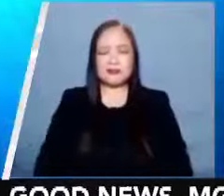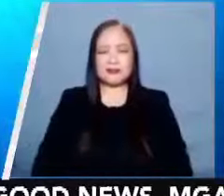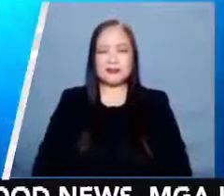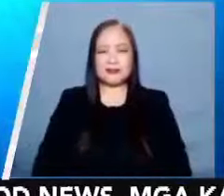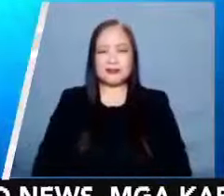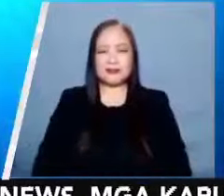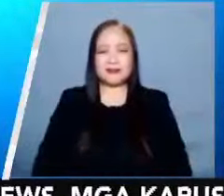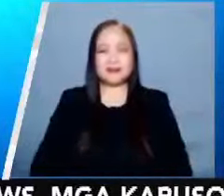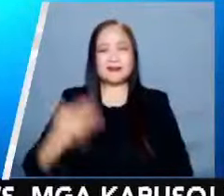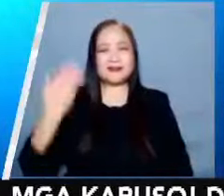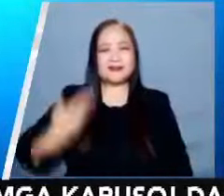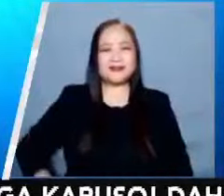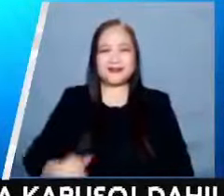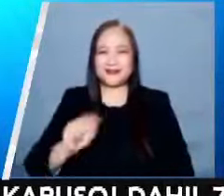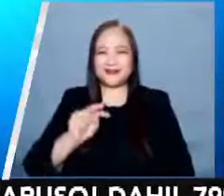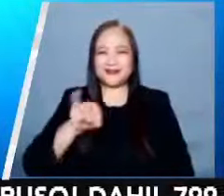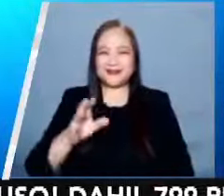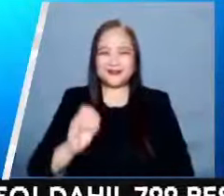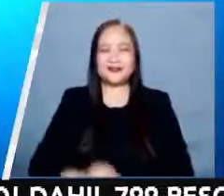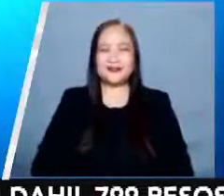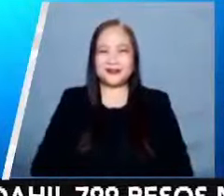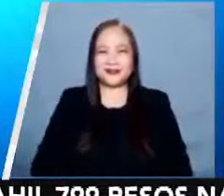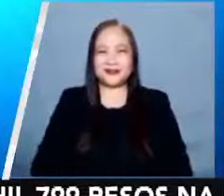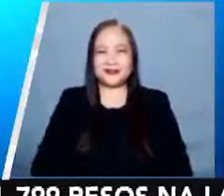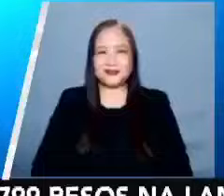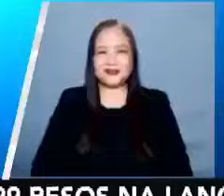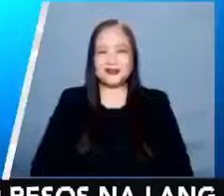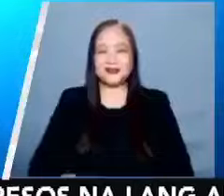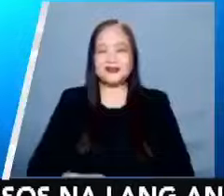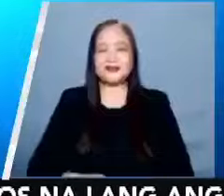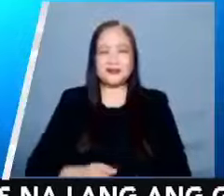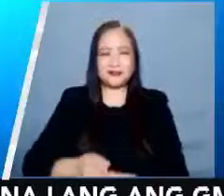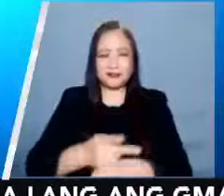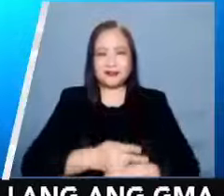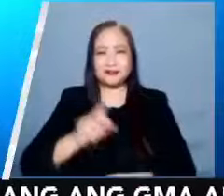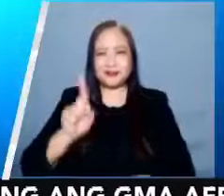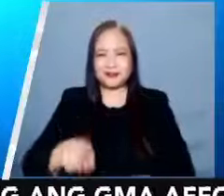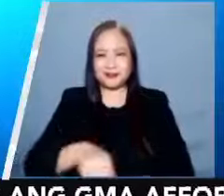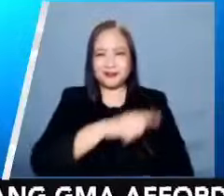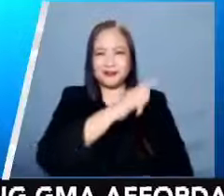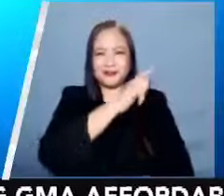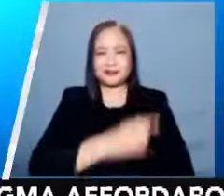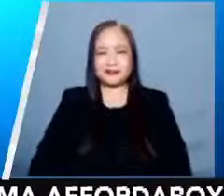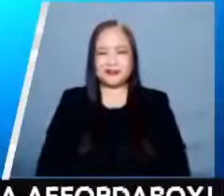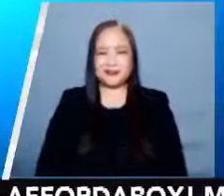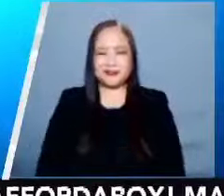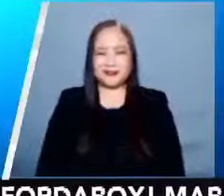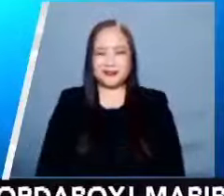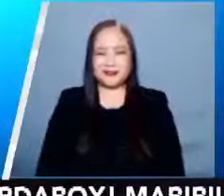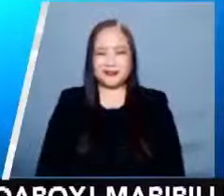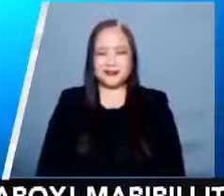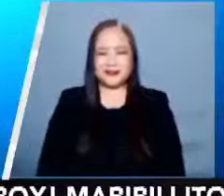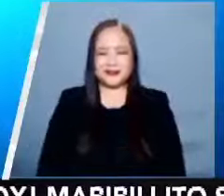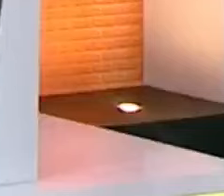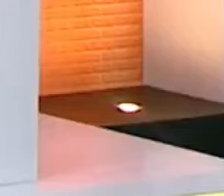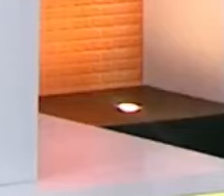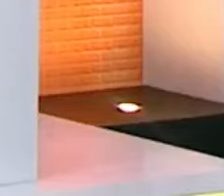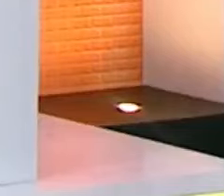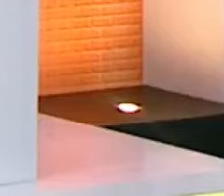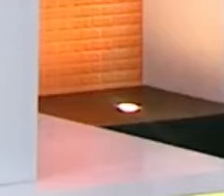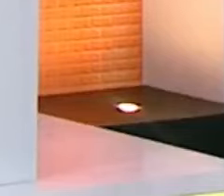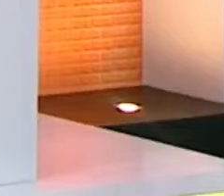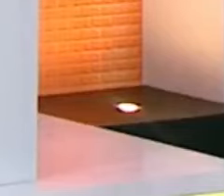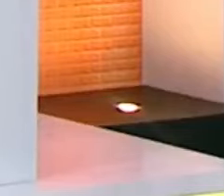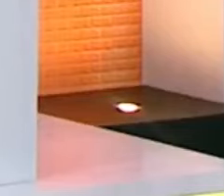po si Yanjo Pertiera. Know the weather before you go. Para mark safe lagi, mga kapuso.